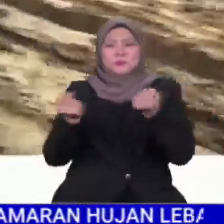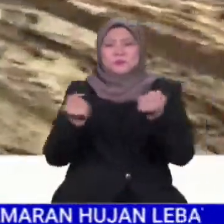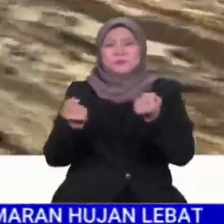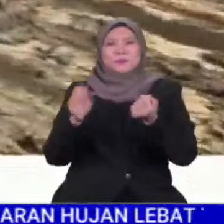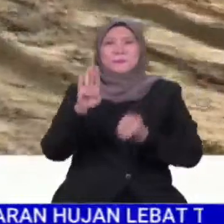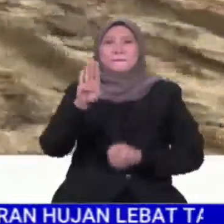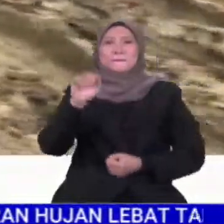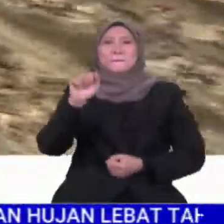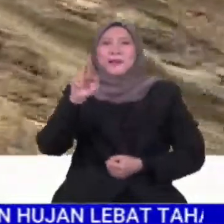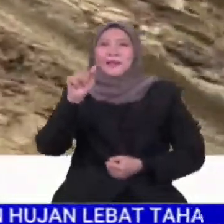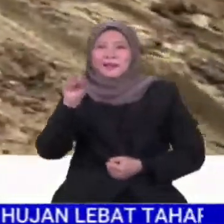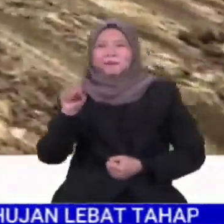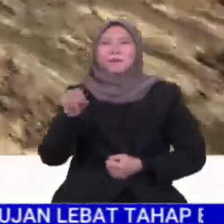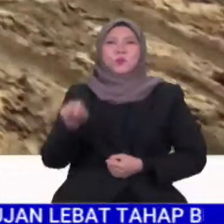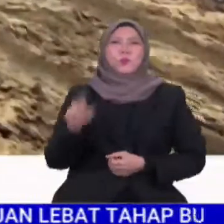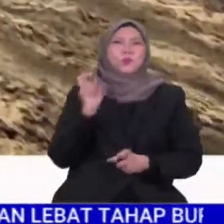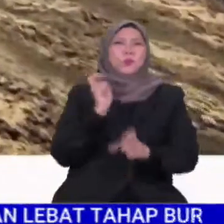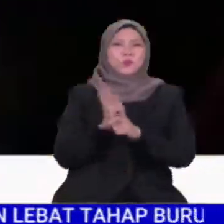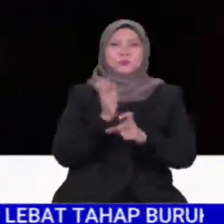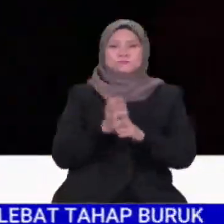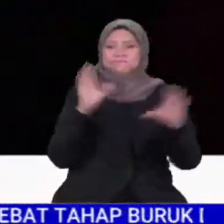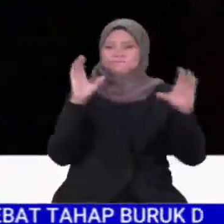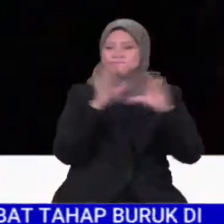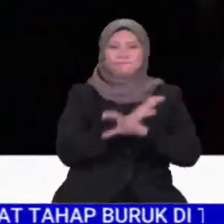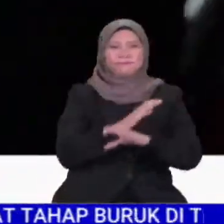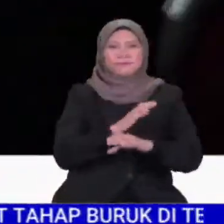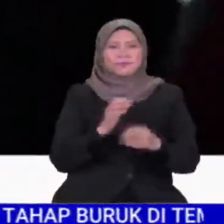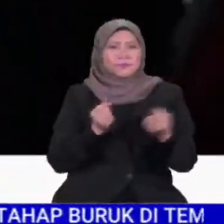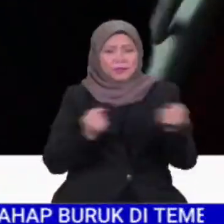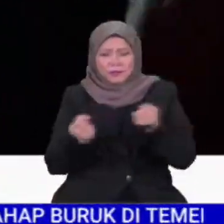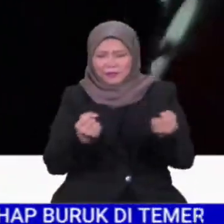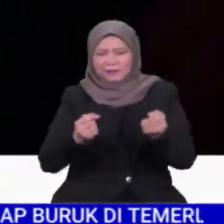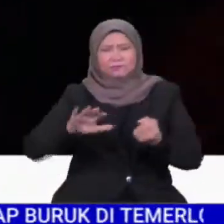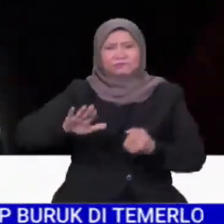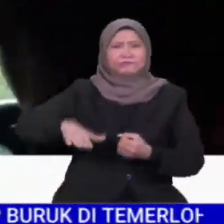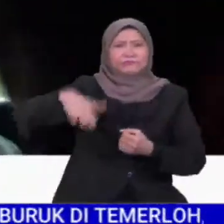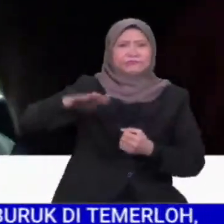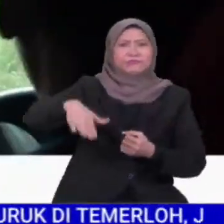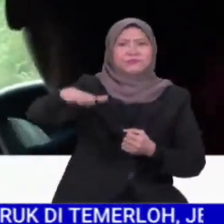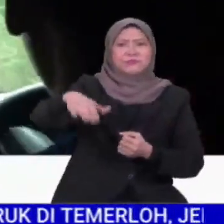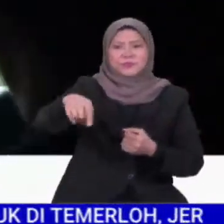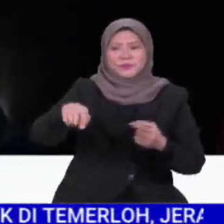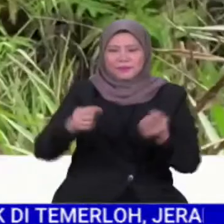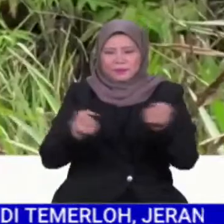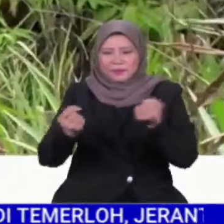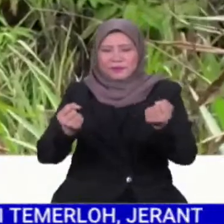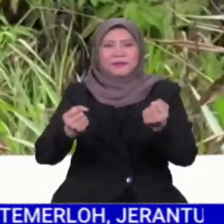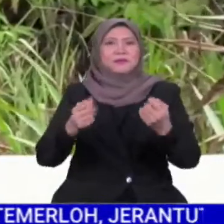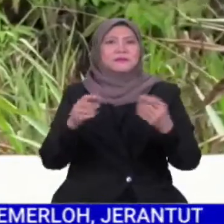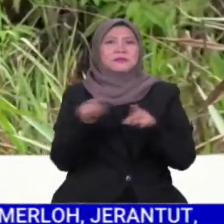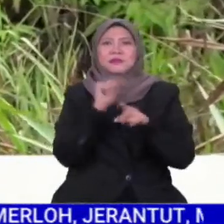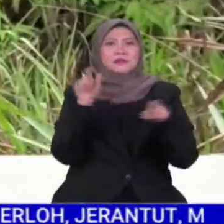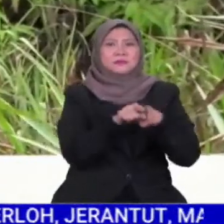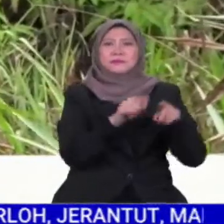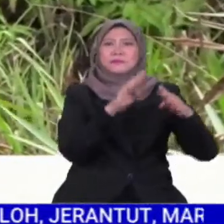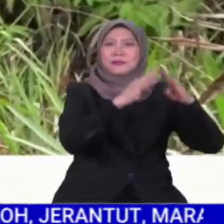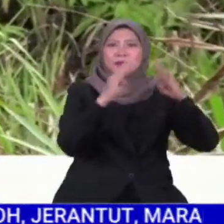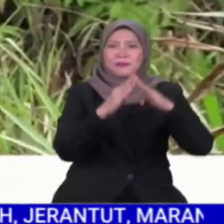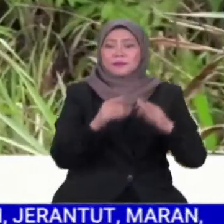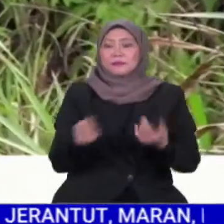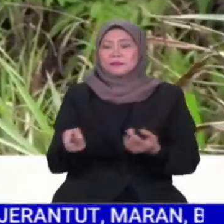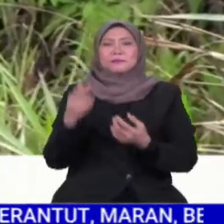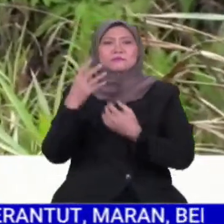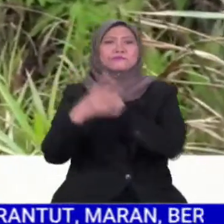kawasan Baram itu sangat mencabar. Melalui jalan yang tidak sempurna seperti jalan di bandar serta tempat tinggal yang